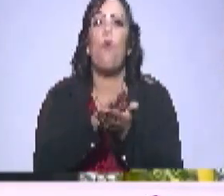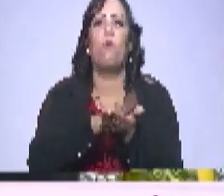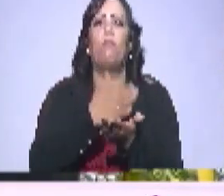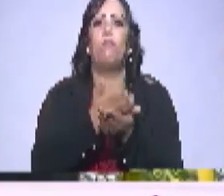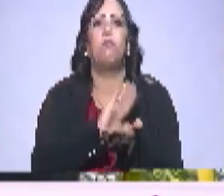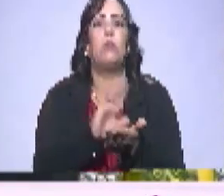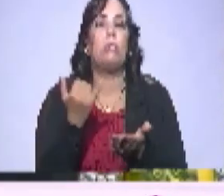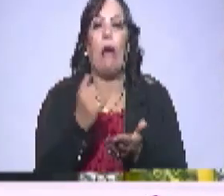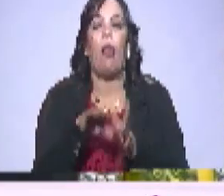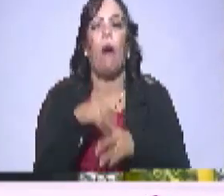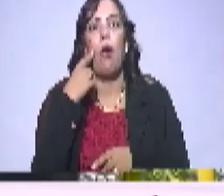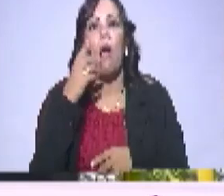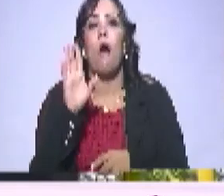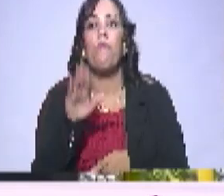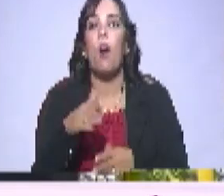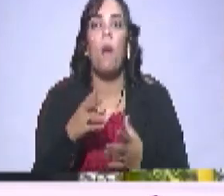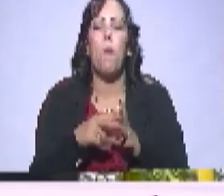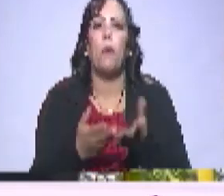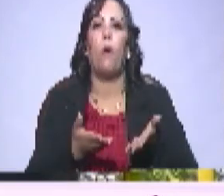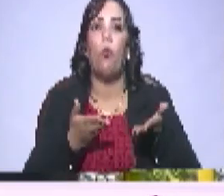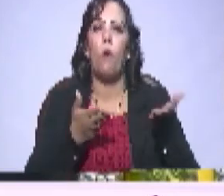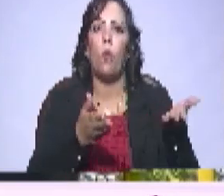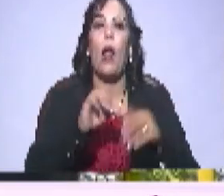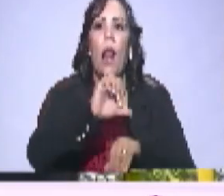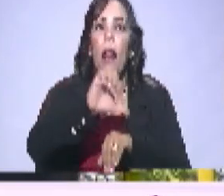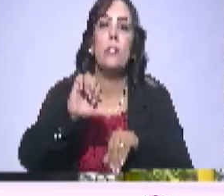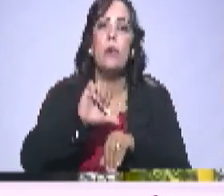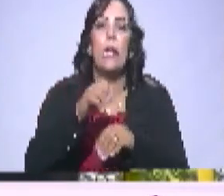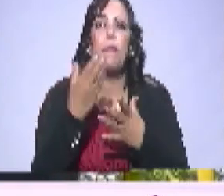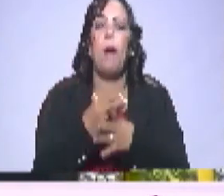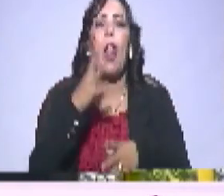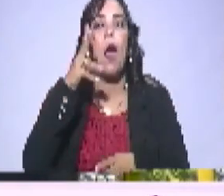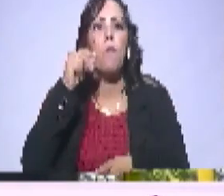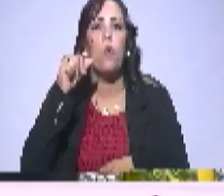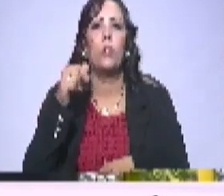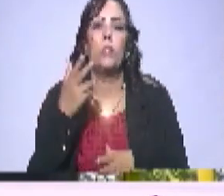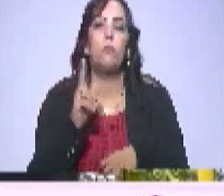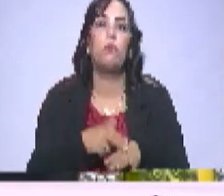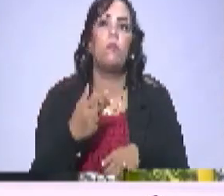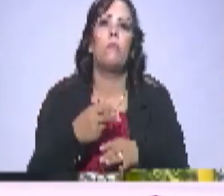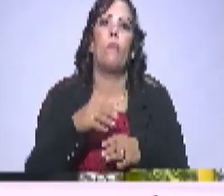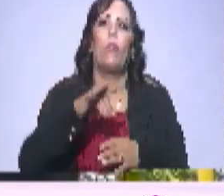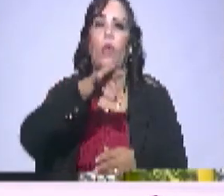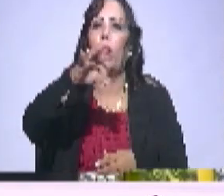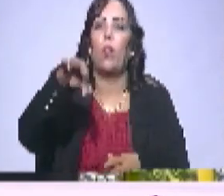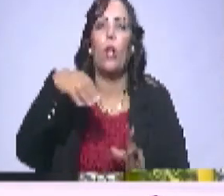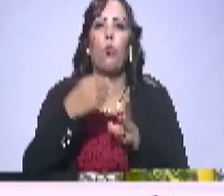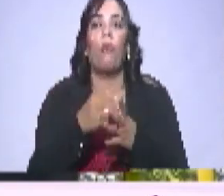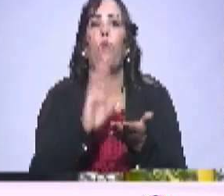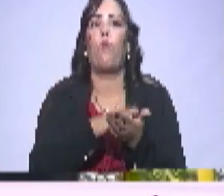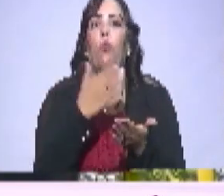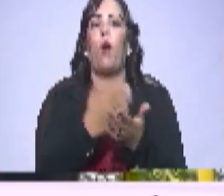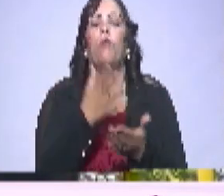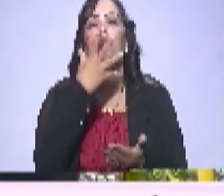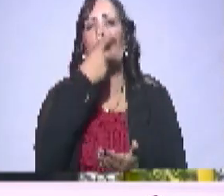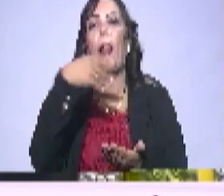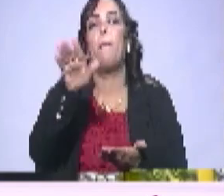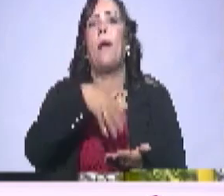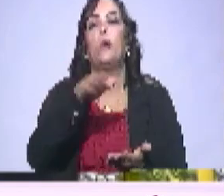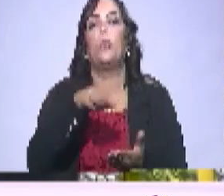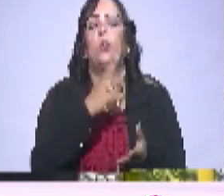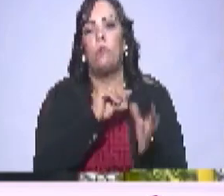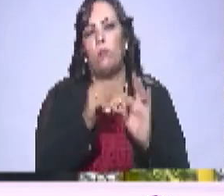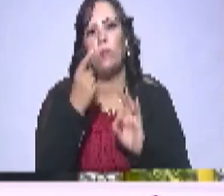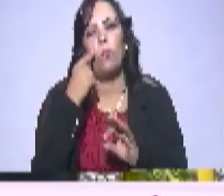الخضار. ممكن تحطيه في الصينيه وتحط عليه زيت وليمون وشويه توابل وتدخليه يطلع وش وظهر سنجاري او مشوي زي ما انت عايزه،